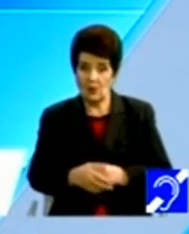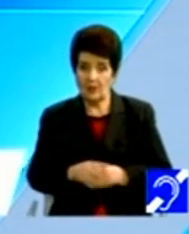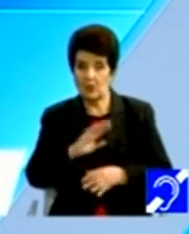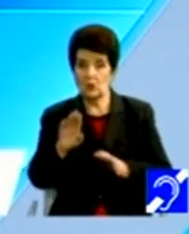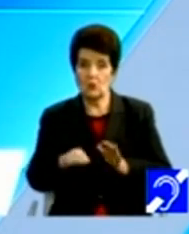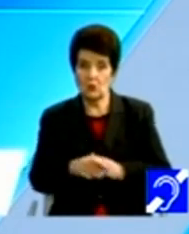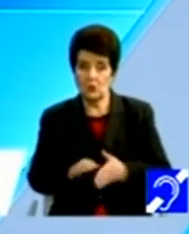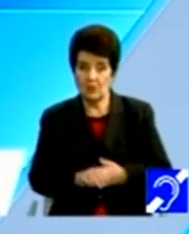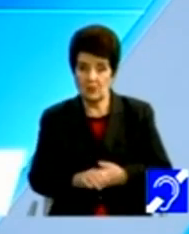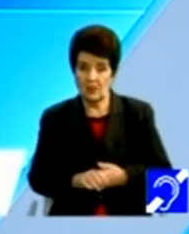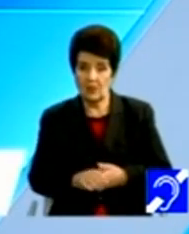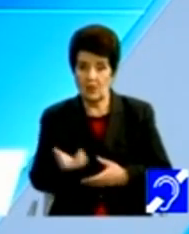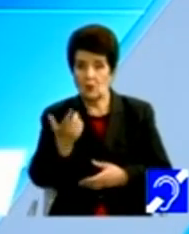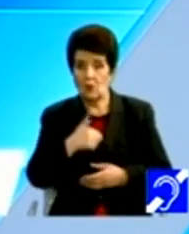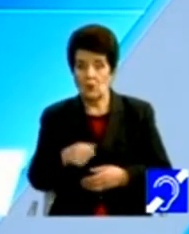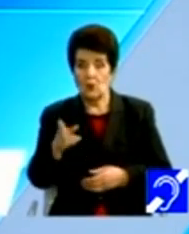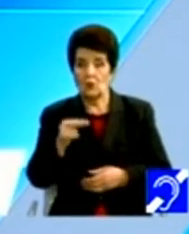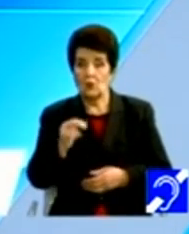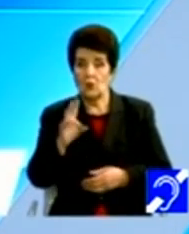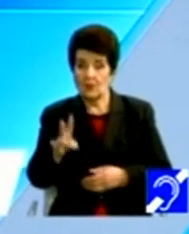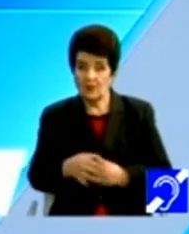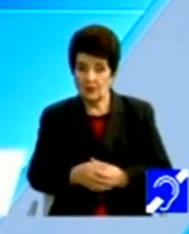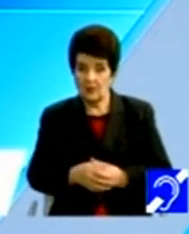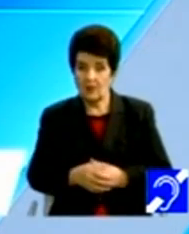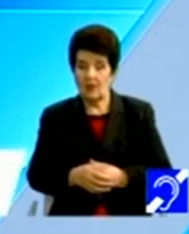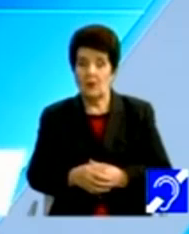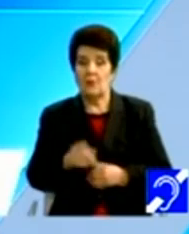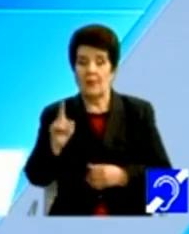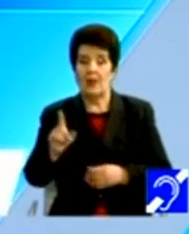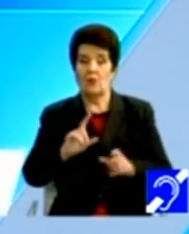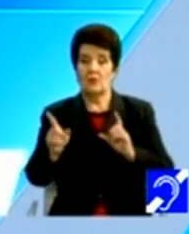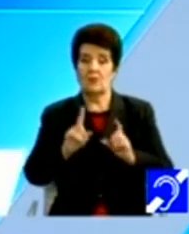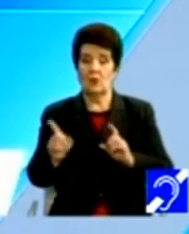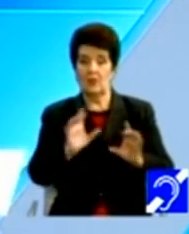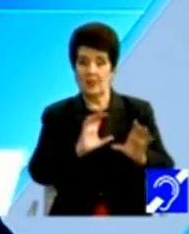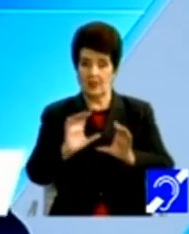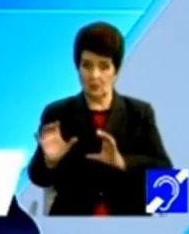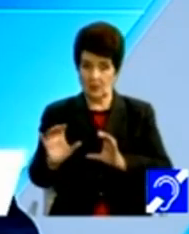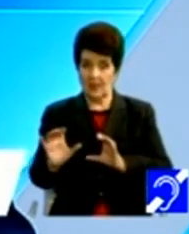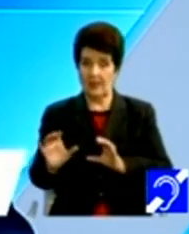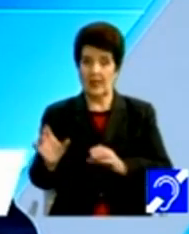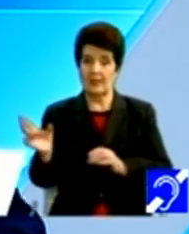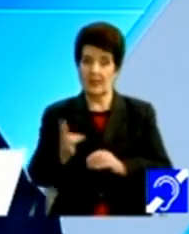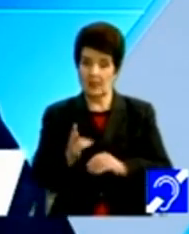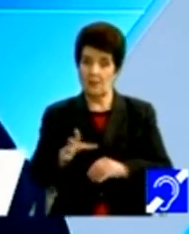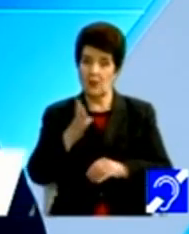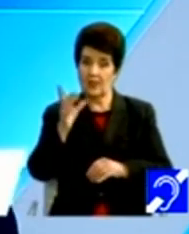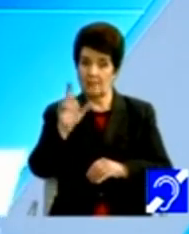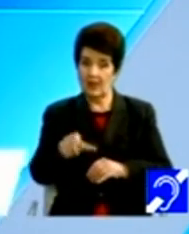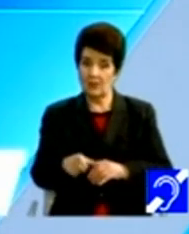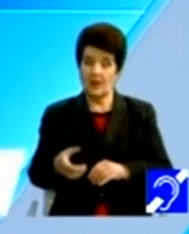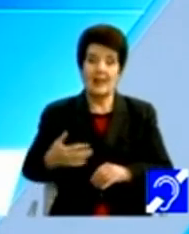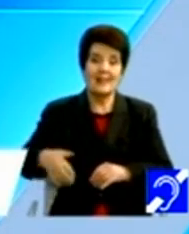supuse domnului Dodon. De aceea eu cred că în Consiliul Suprem de Securitate ar trebui să fie persoane